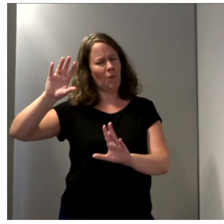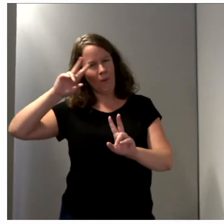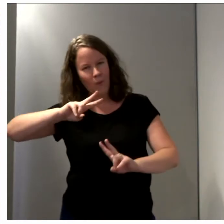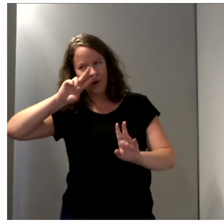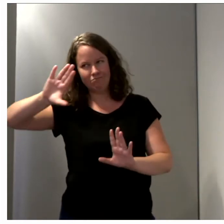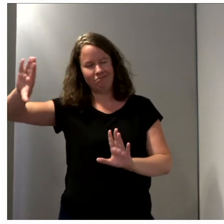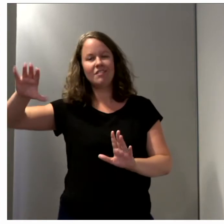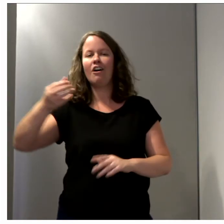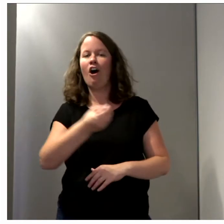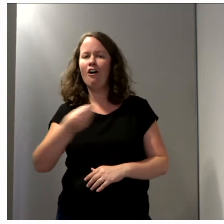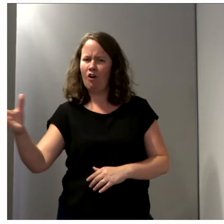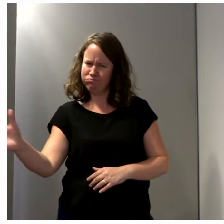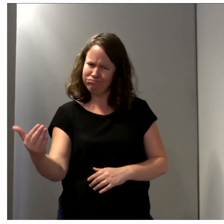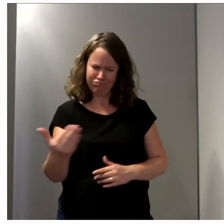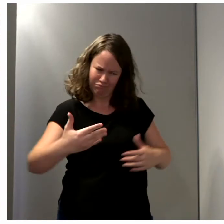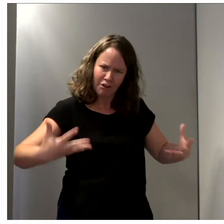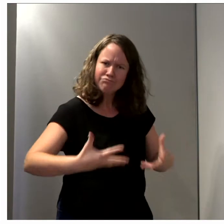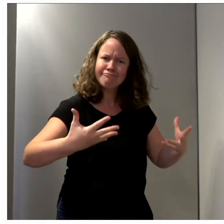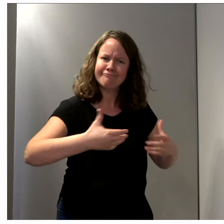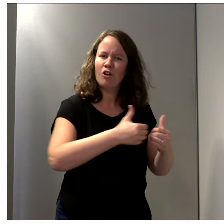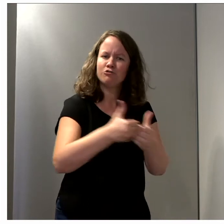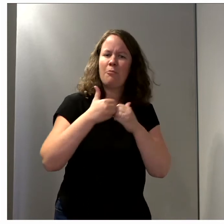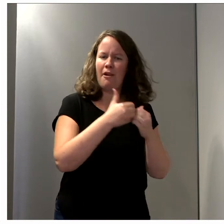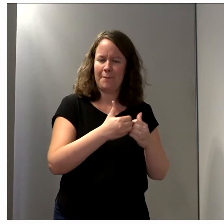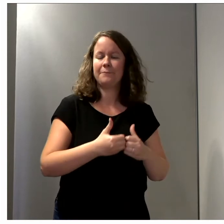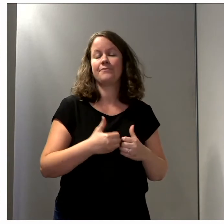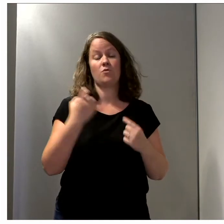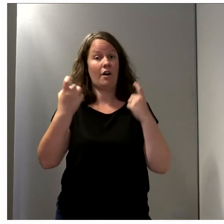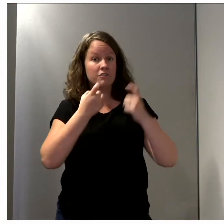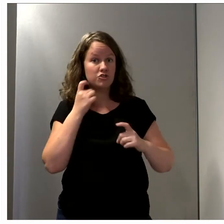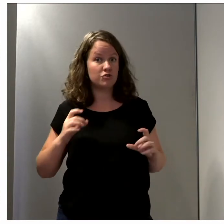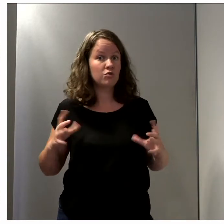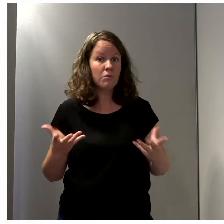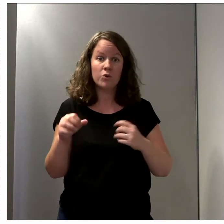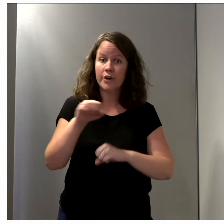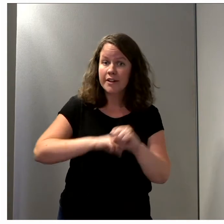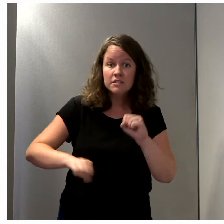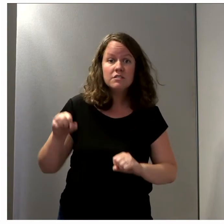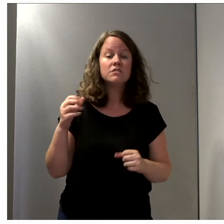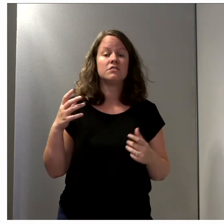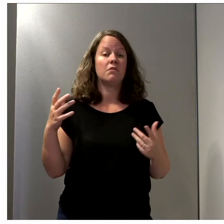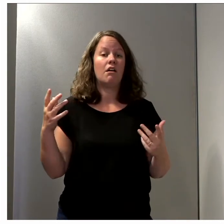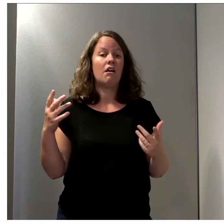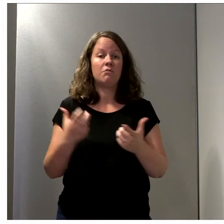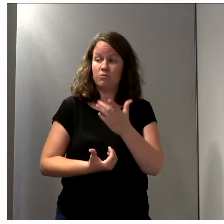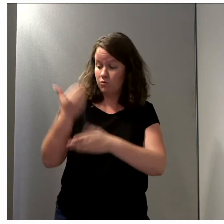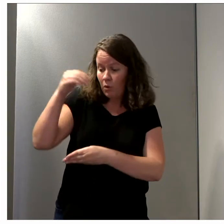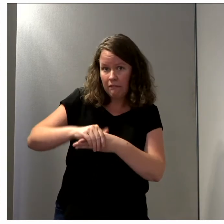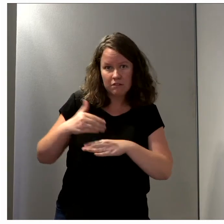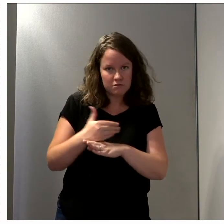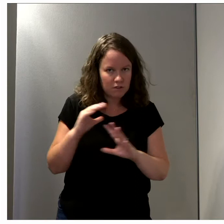sortent un peu, s'épanouissent. Et pour ça, on a réfléchi à comment s'organiser, à toute l'organisation des